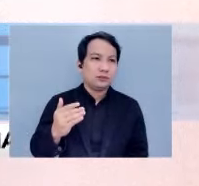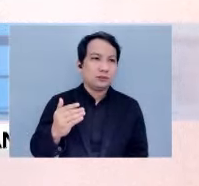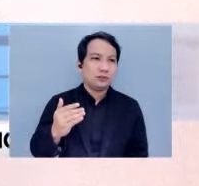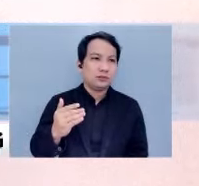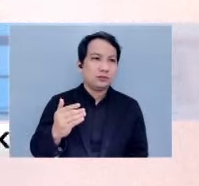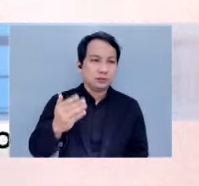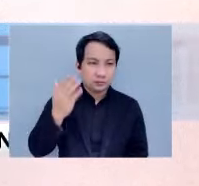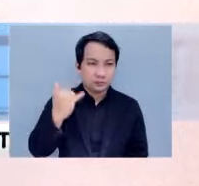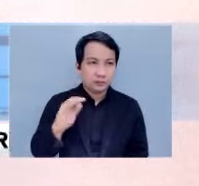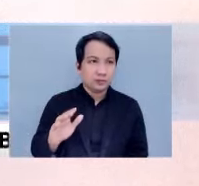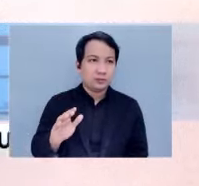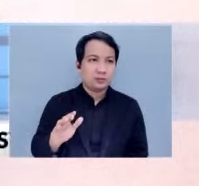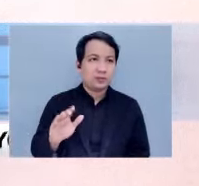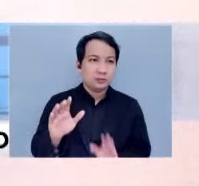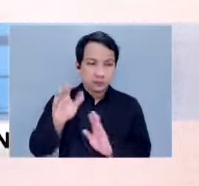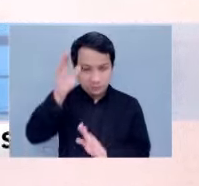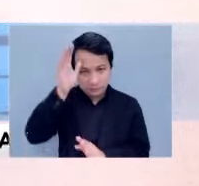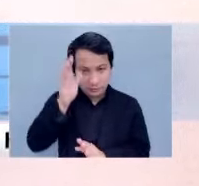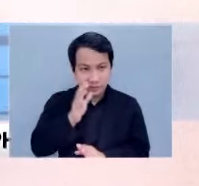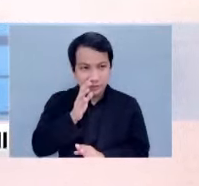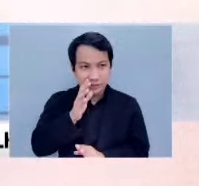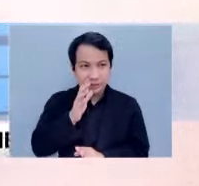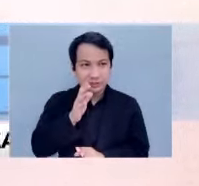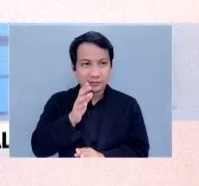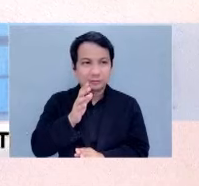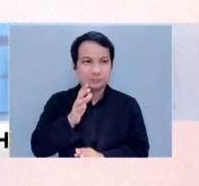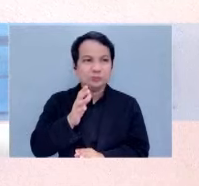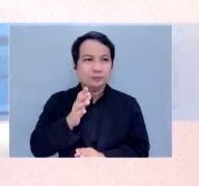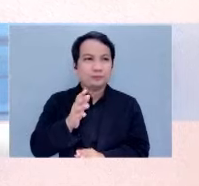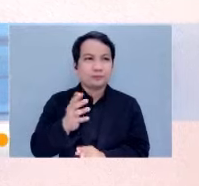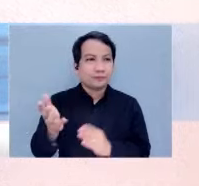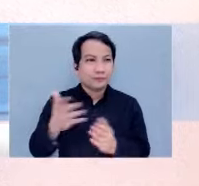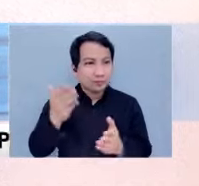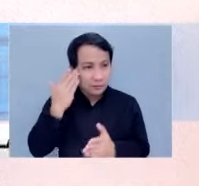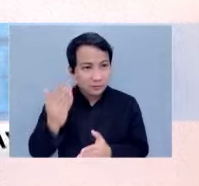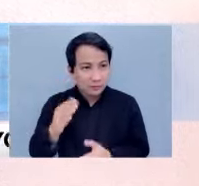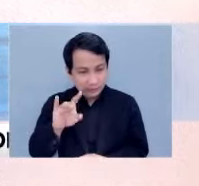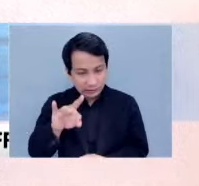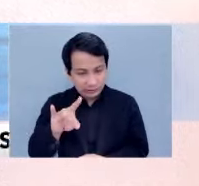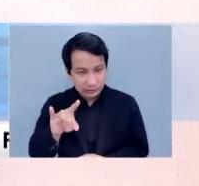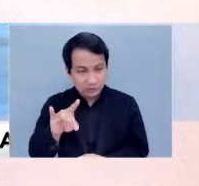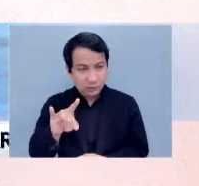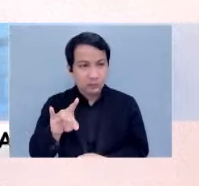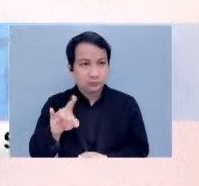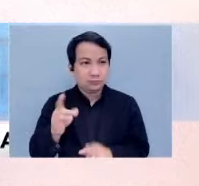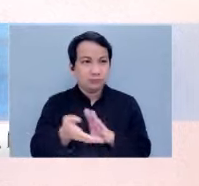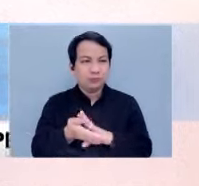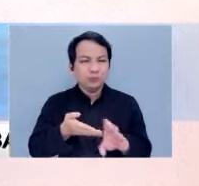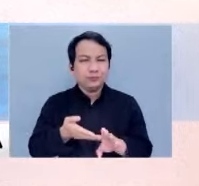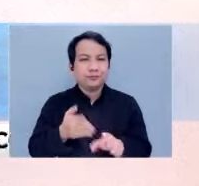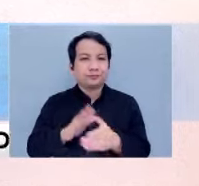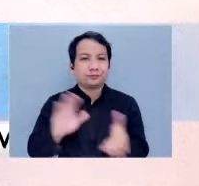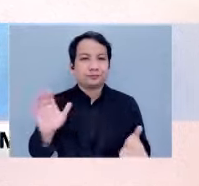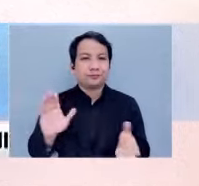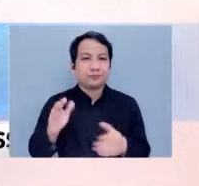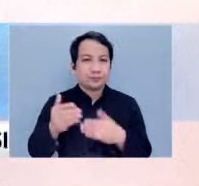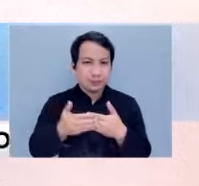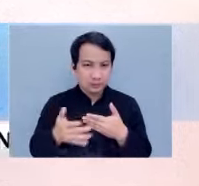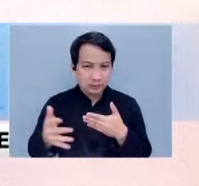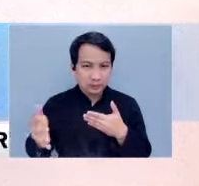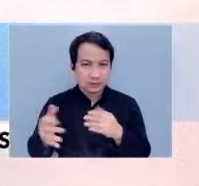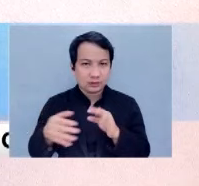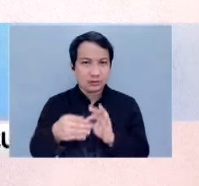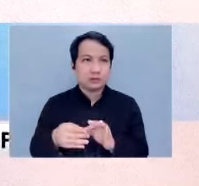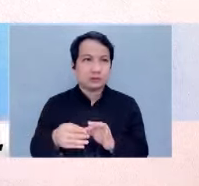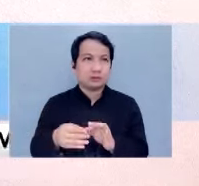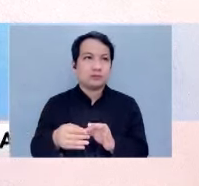pera nasa na, bangko, hanggang 18. Pwede ka lamang, kahit mag 18 ka, hindi ka makapag-withdraw ng malaki. Meron ka unti-unti lang, may certain, may threshold.